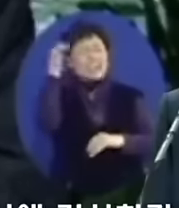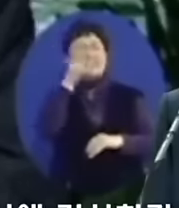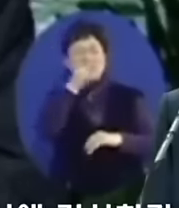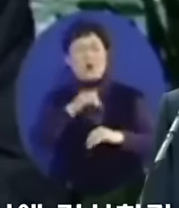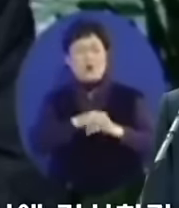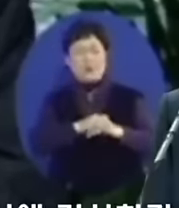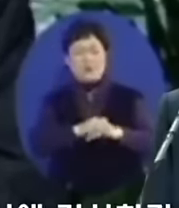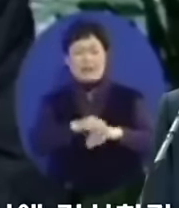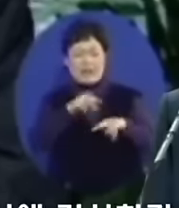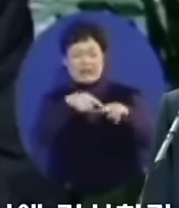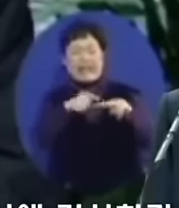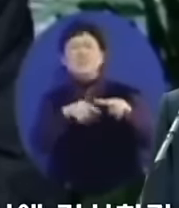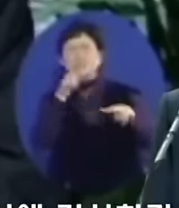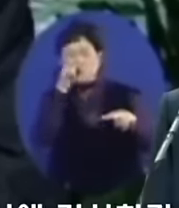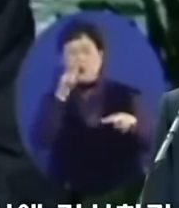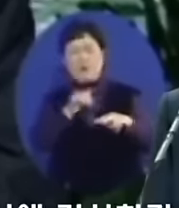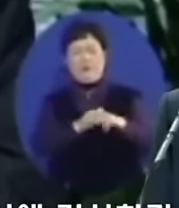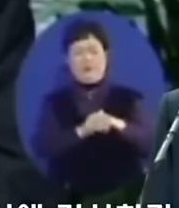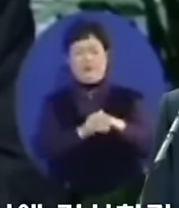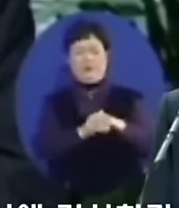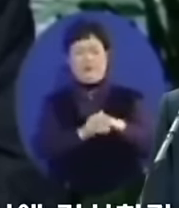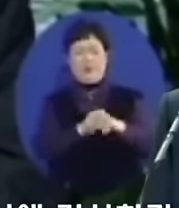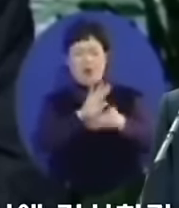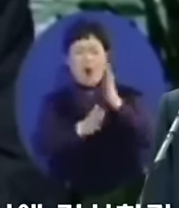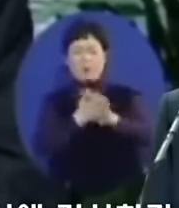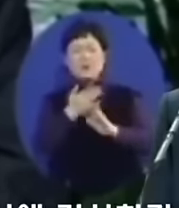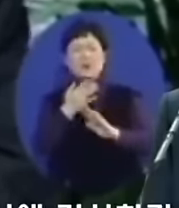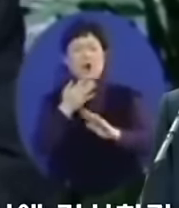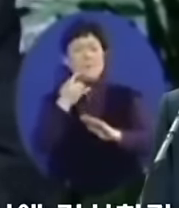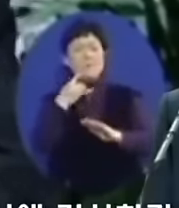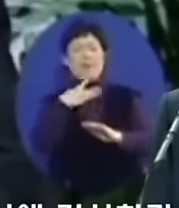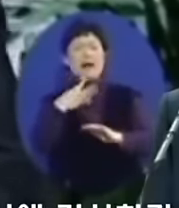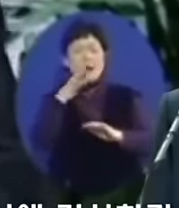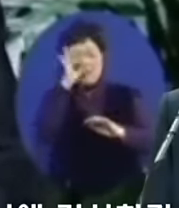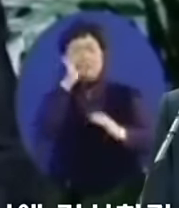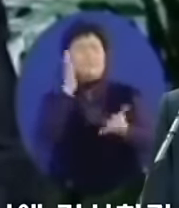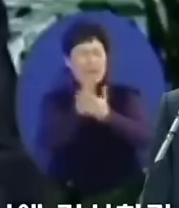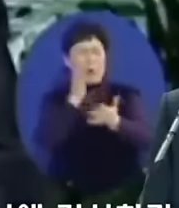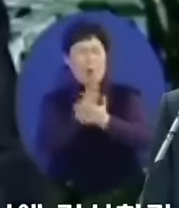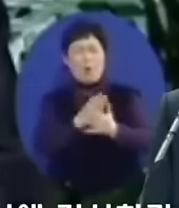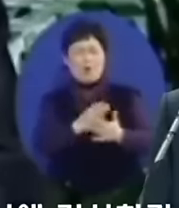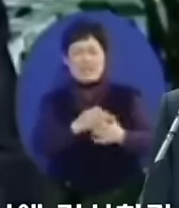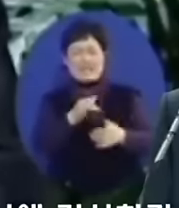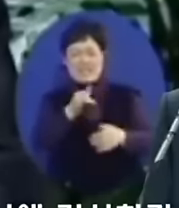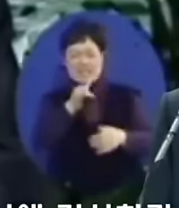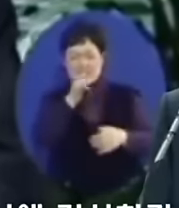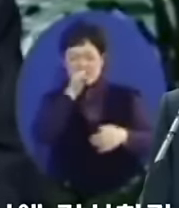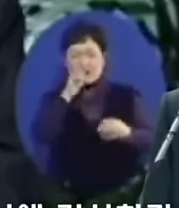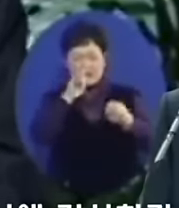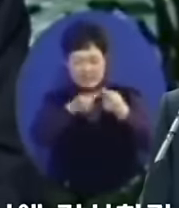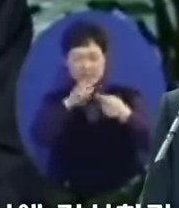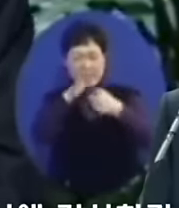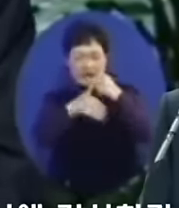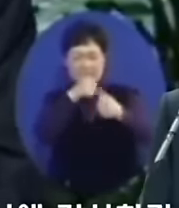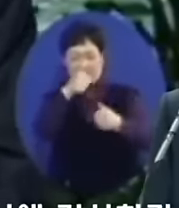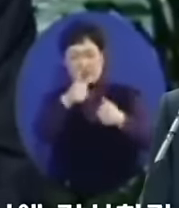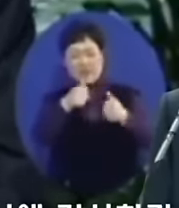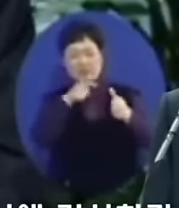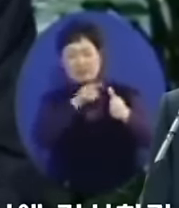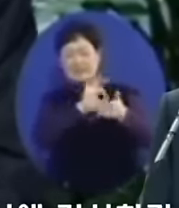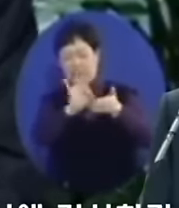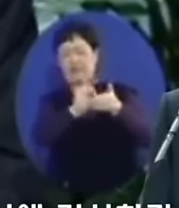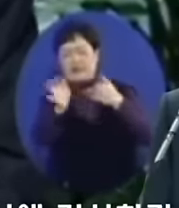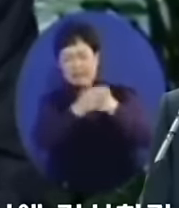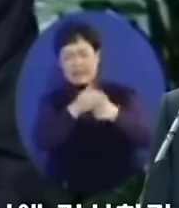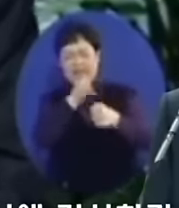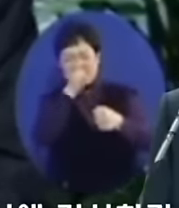다리가 있지 않습니까? 없는 것만 보지 말고 있는 것을 보십시오. 하나님이 있는 것을 통해서 당신을 사용할 테니까